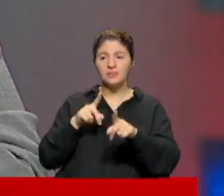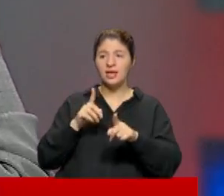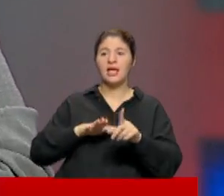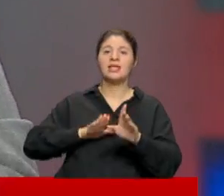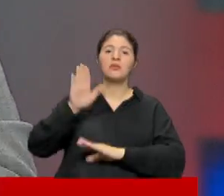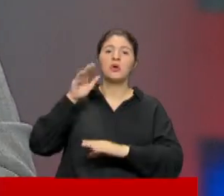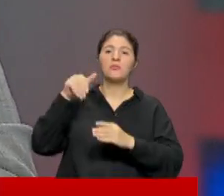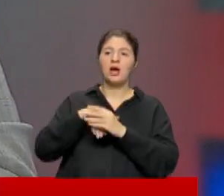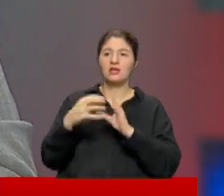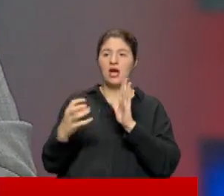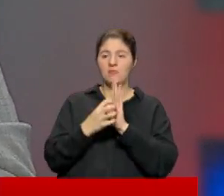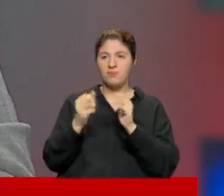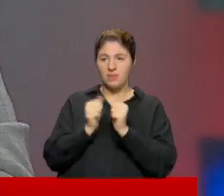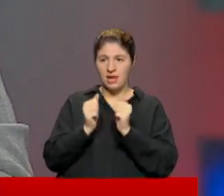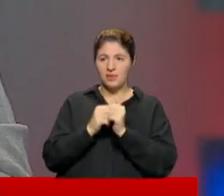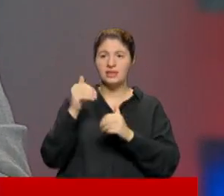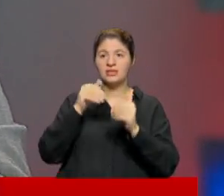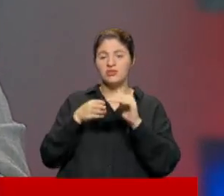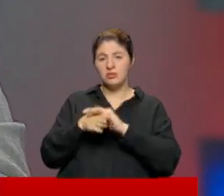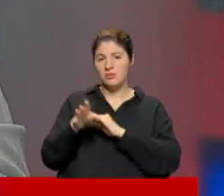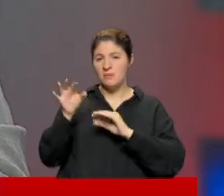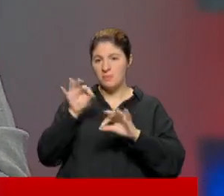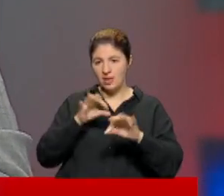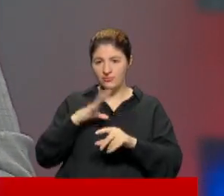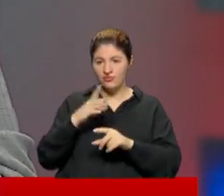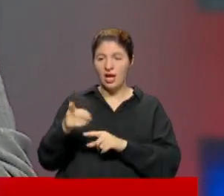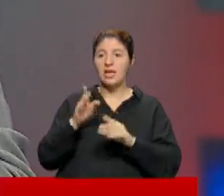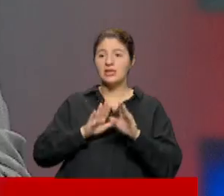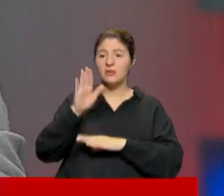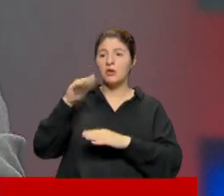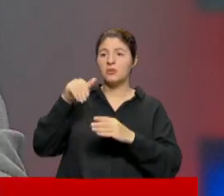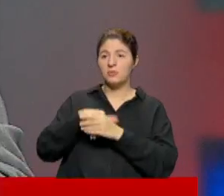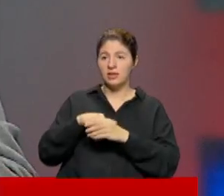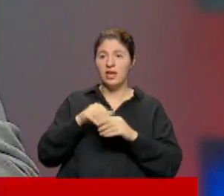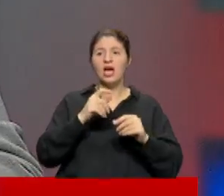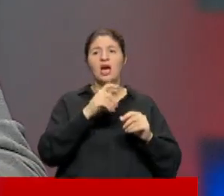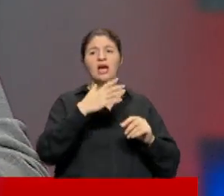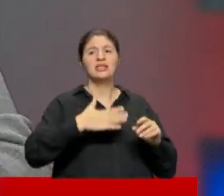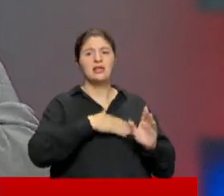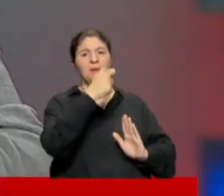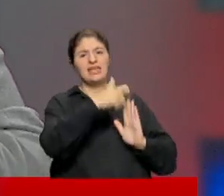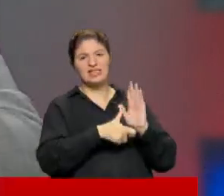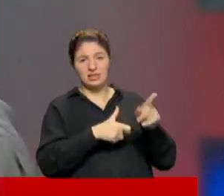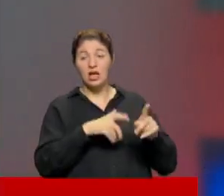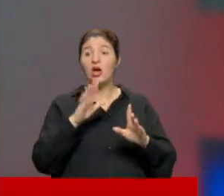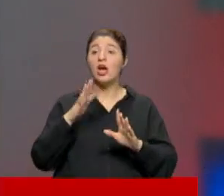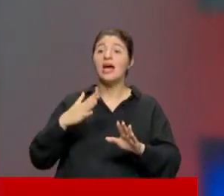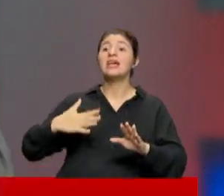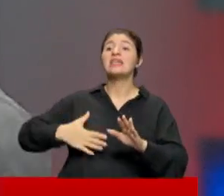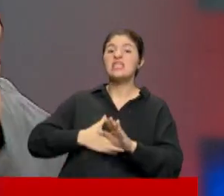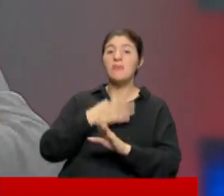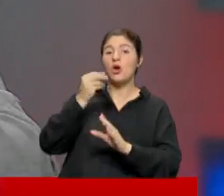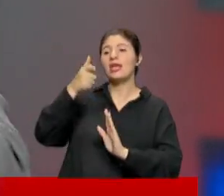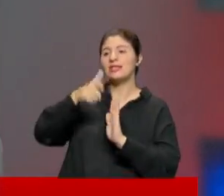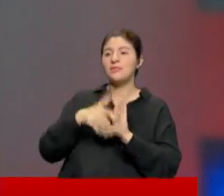Demokrat Parti ablemi le seçime girmeyi plan anlıyoruz Demokrat Parti olarak 81 CHP listesi değil CHP'nin olduğu listede